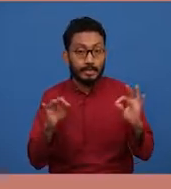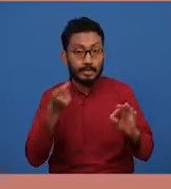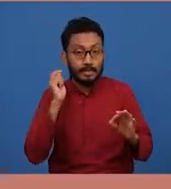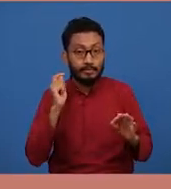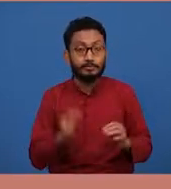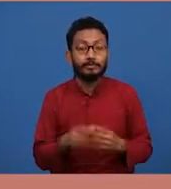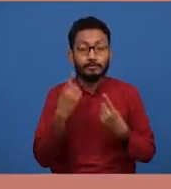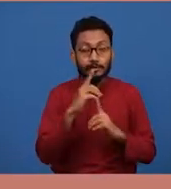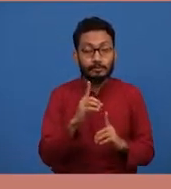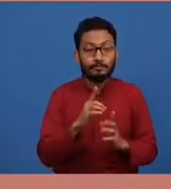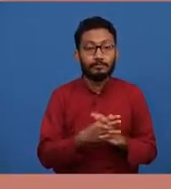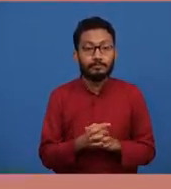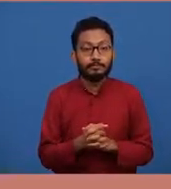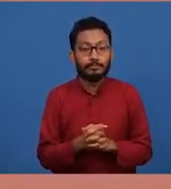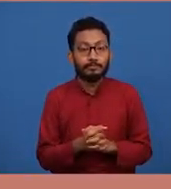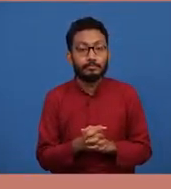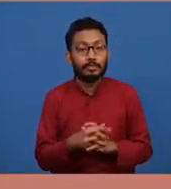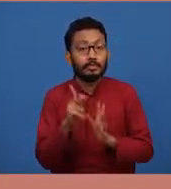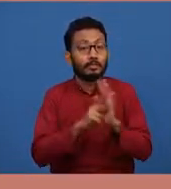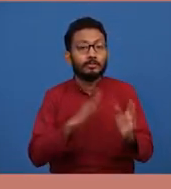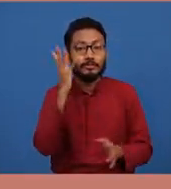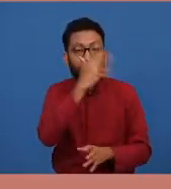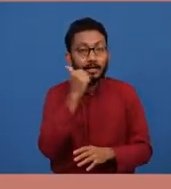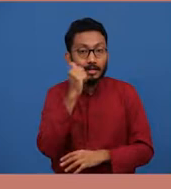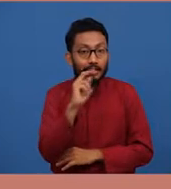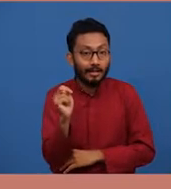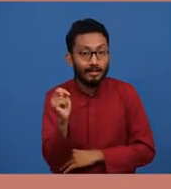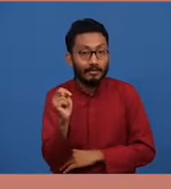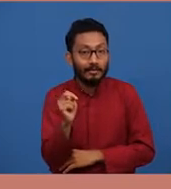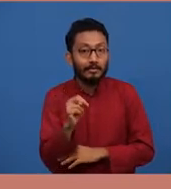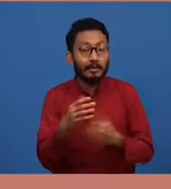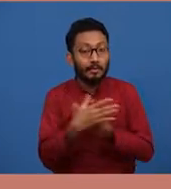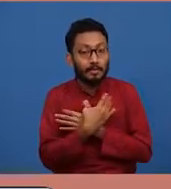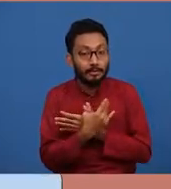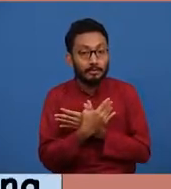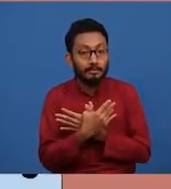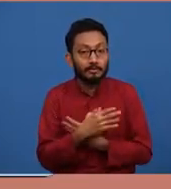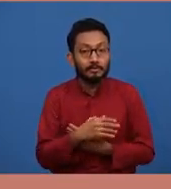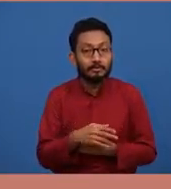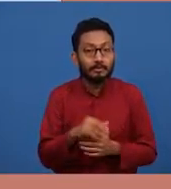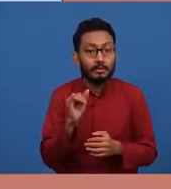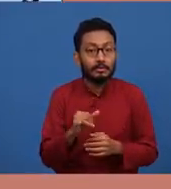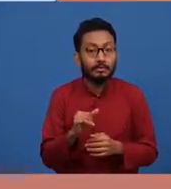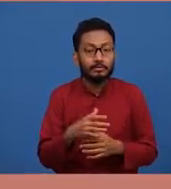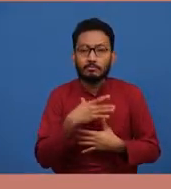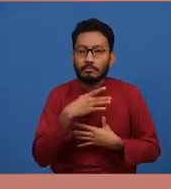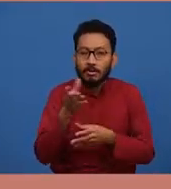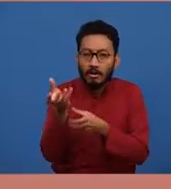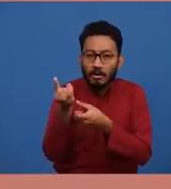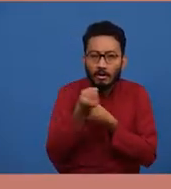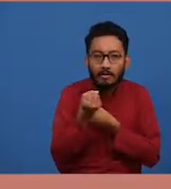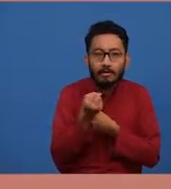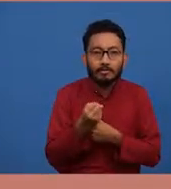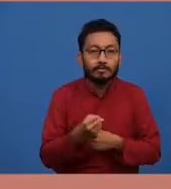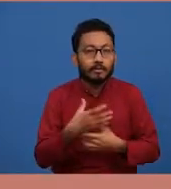Jawapannya, kecantikan rama-rama yang menarik minat pelancong untuk datang ke